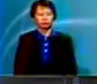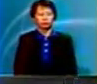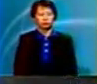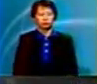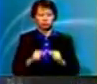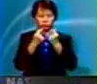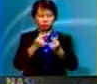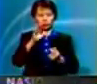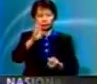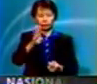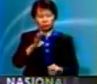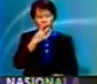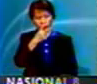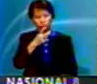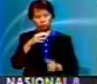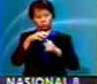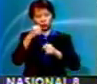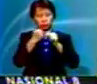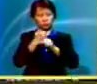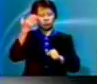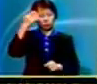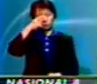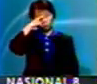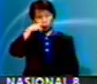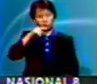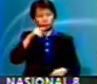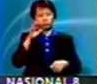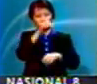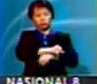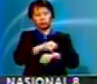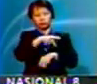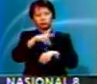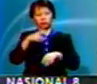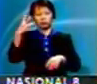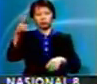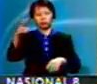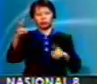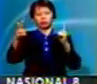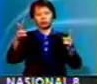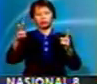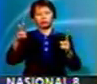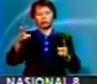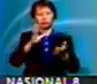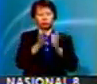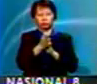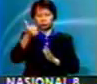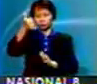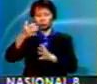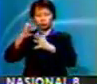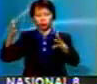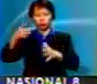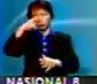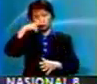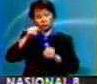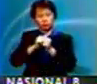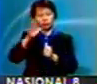kumpulan B pula menyaksikan dominasi juara tahun lalu. Thailand membelasah Filipina 16-1. Jetsada Chudik muncul penjaring terbanyak Thailand